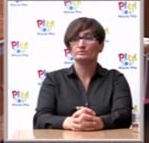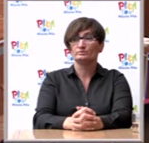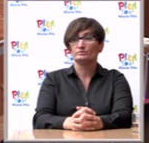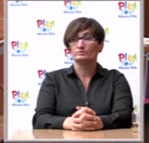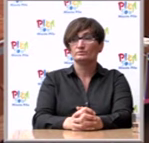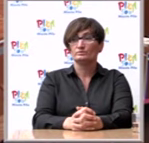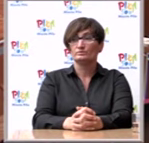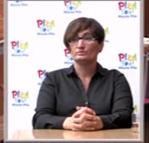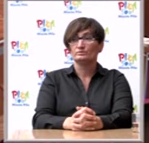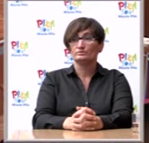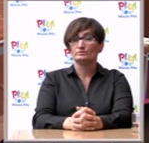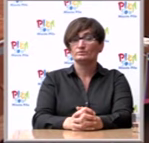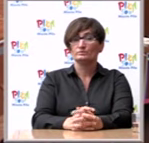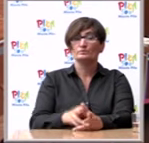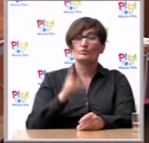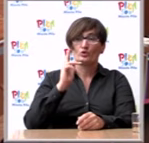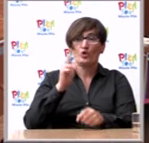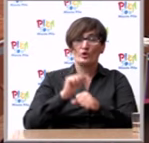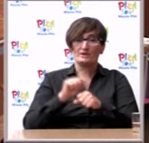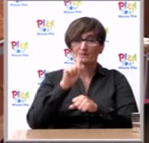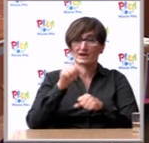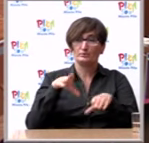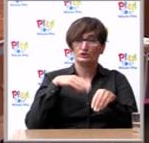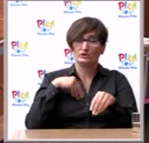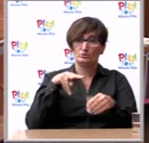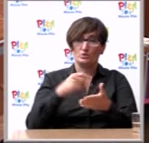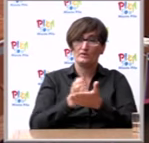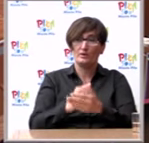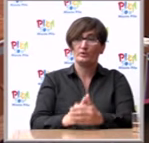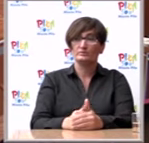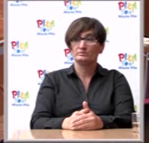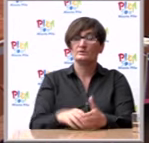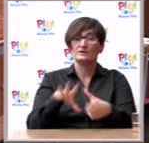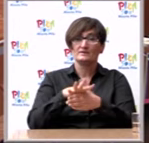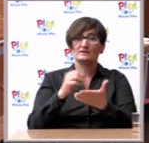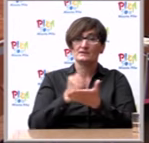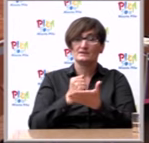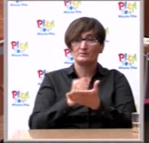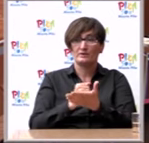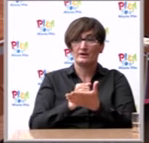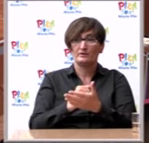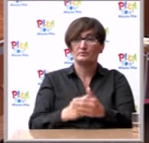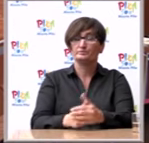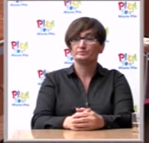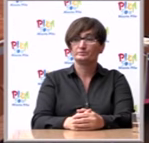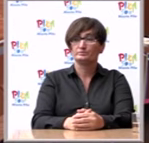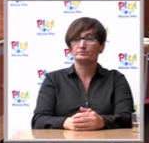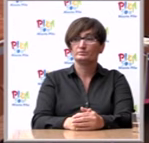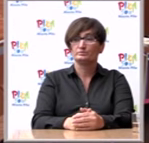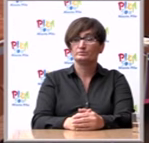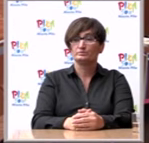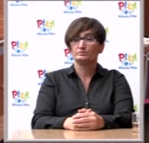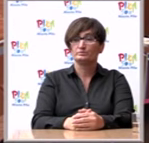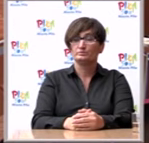Kto z pań i panów radnych jest za przyjęciem uchwały w sprawie przystąpienia do sporządzenia miejscowego planu zagospodarowania przestrzennego